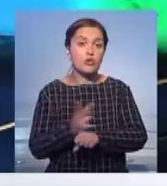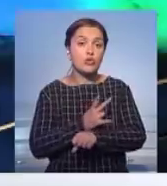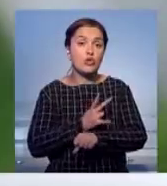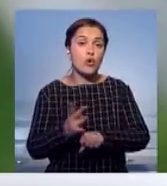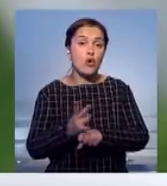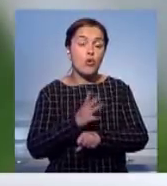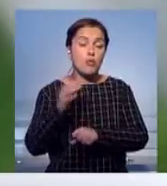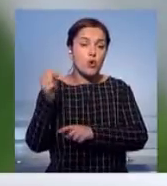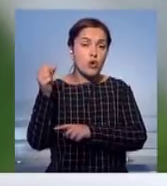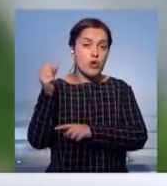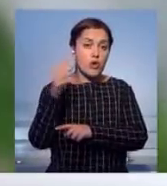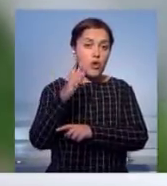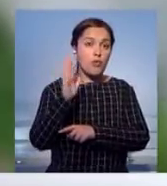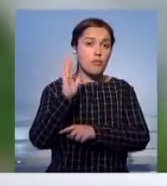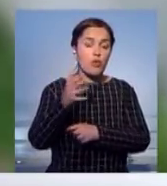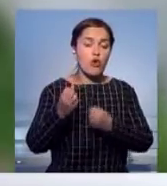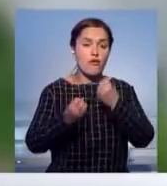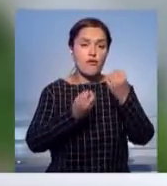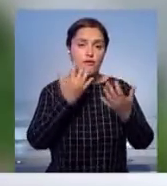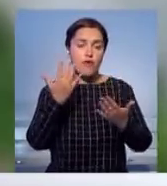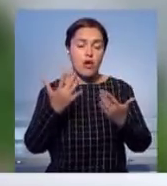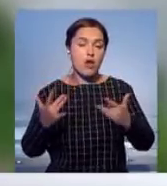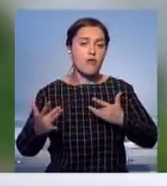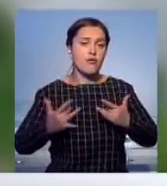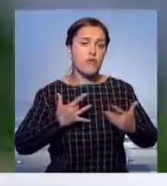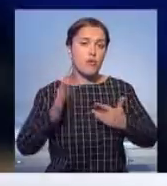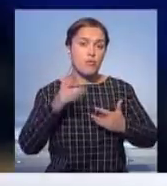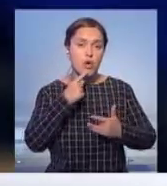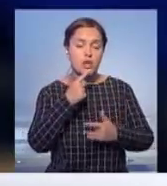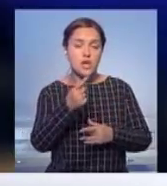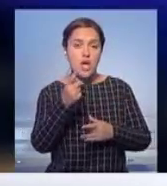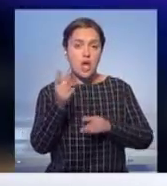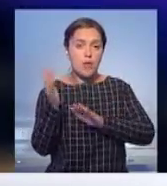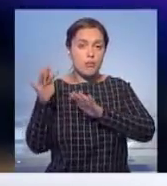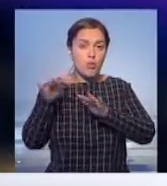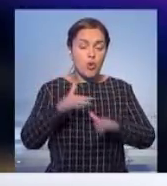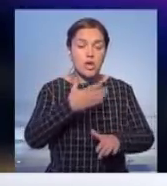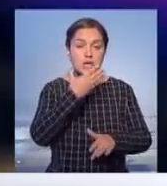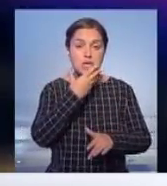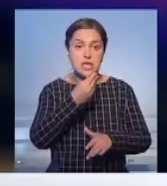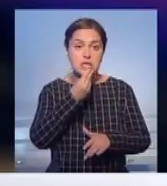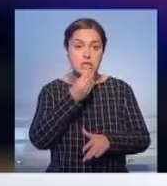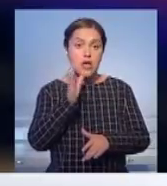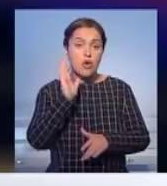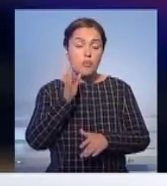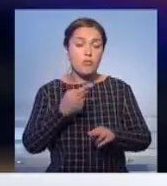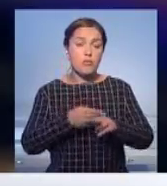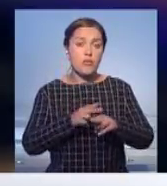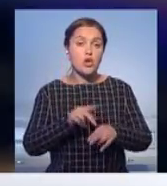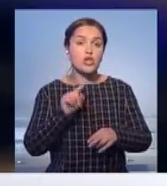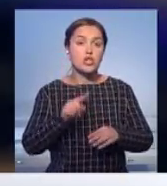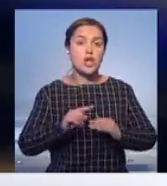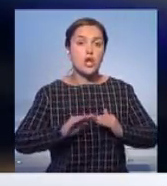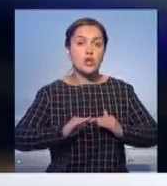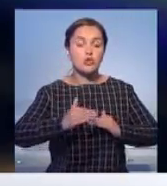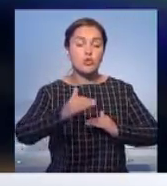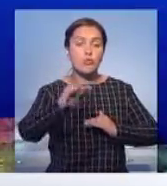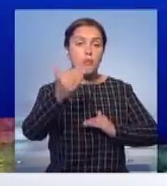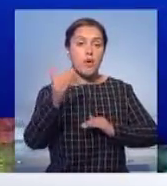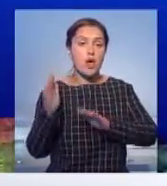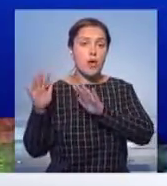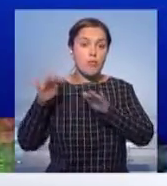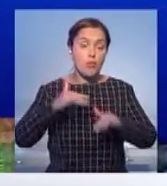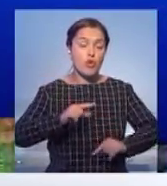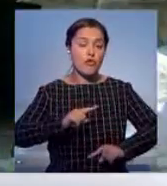работать подсветка. Цветовое шоу будет видно далеко в море. Гостям скальной тропы предстоит преодолеть больше 1000 ступенек над морем. Финишем